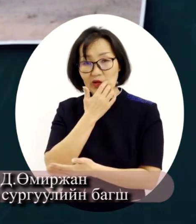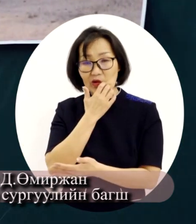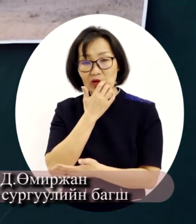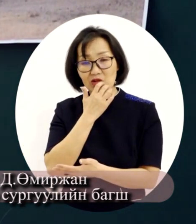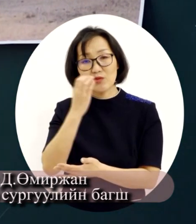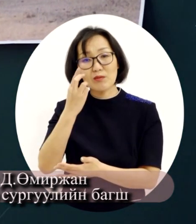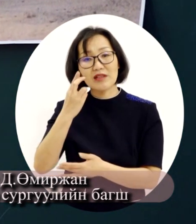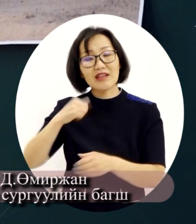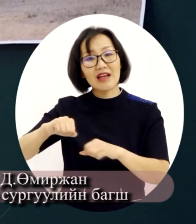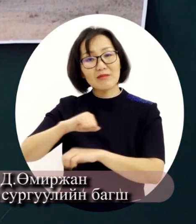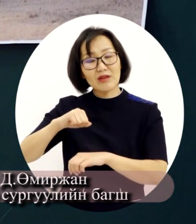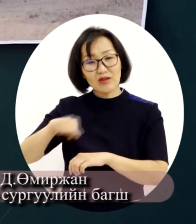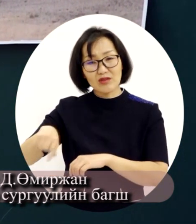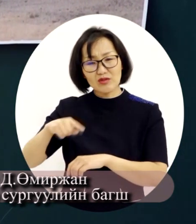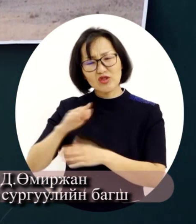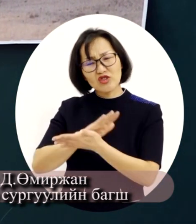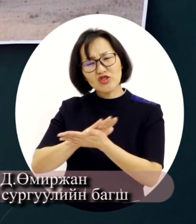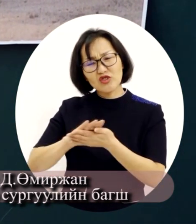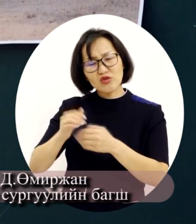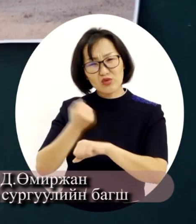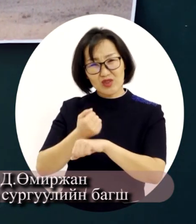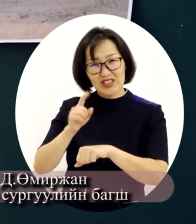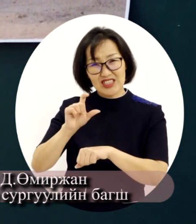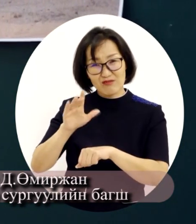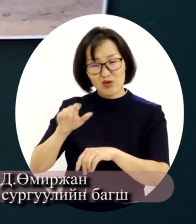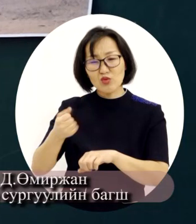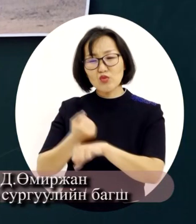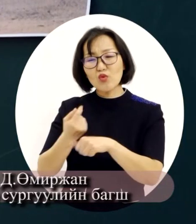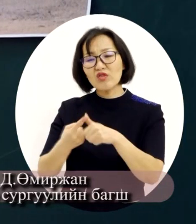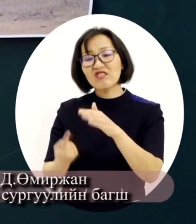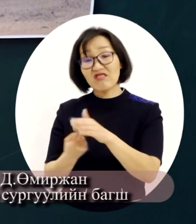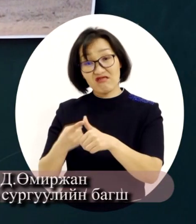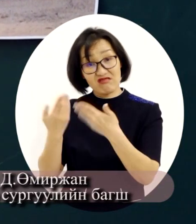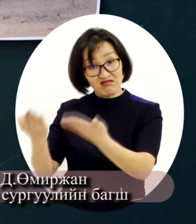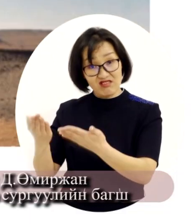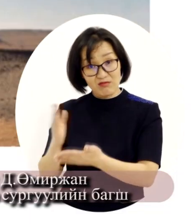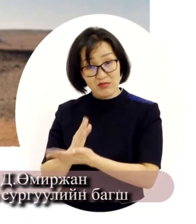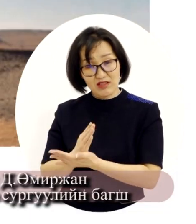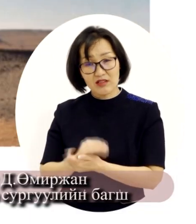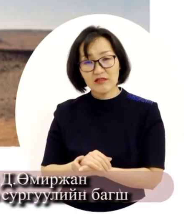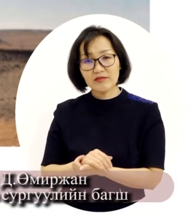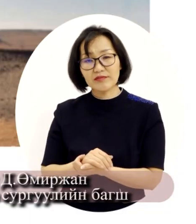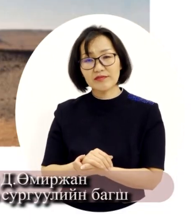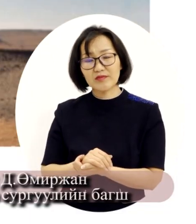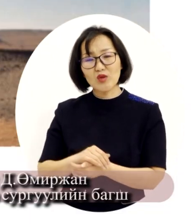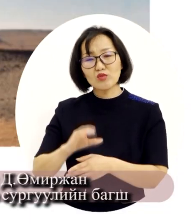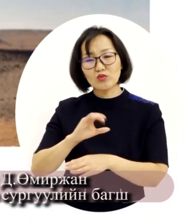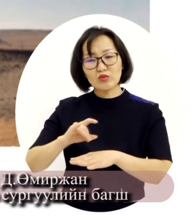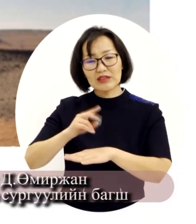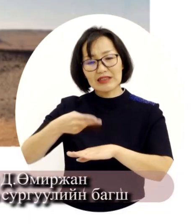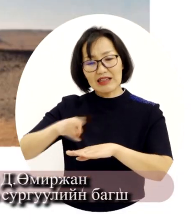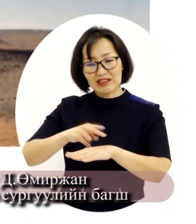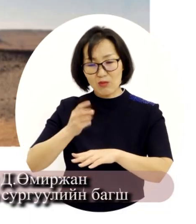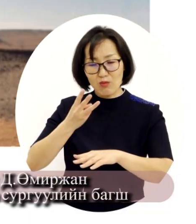жасап жатқан дәлелдейтін тас дәуірі. Тас дәуірінде істеген тамақтың қалдығы және адамдардың керектенетін